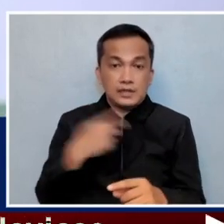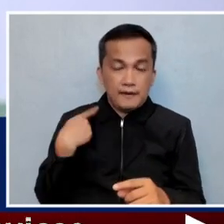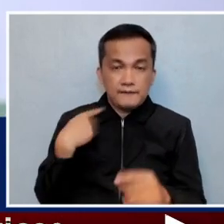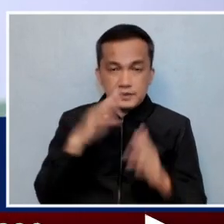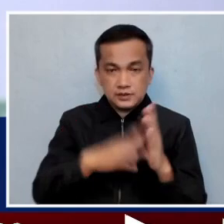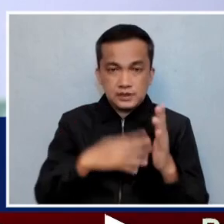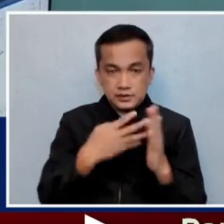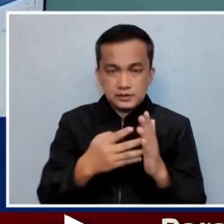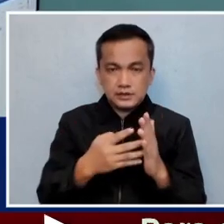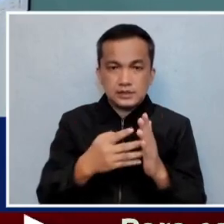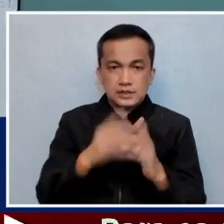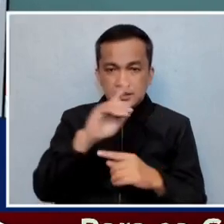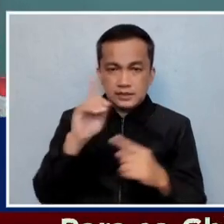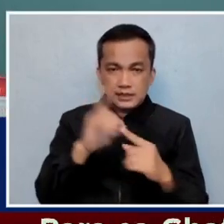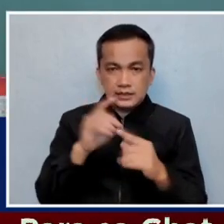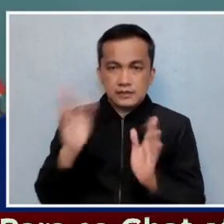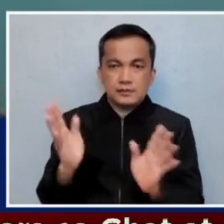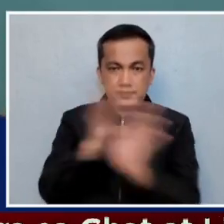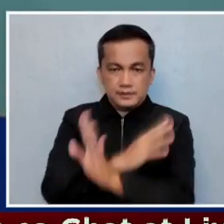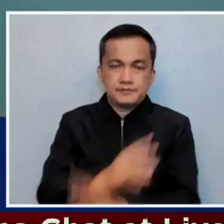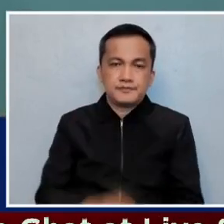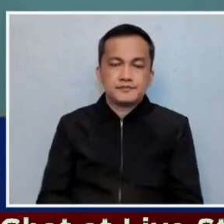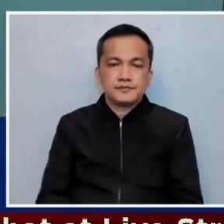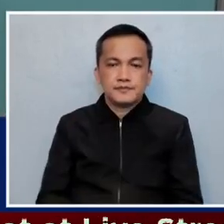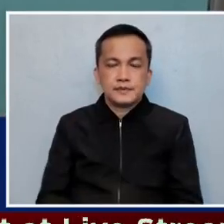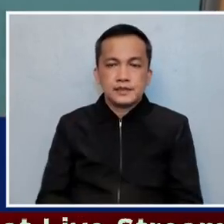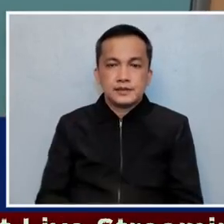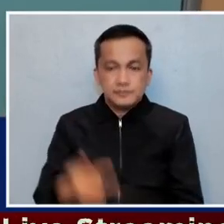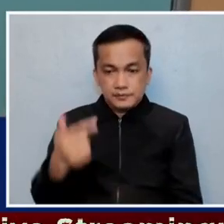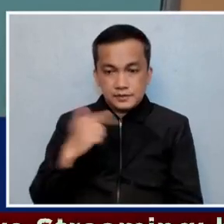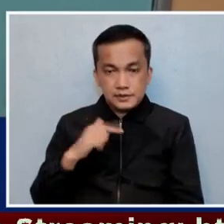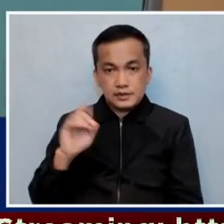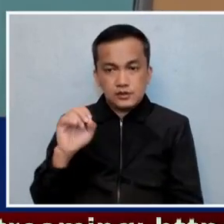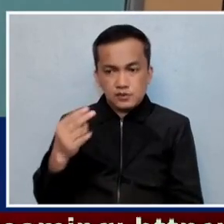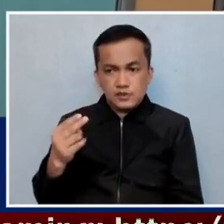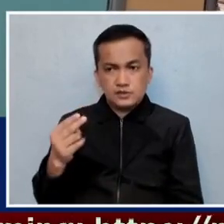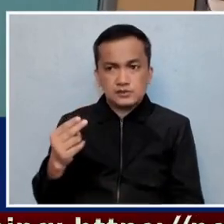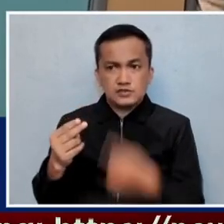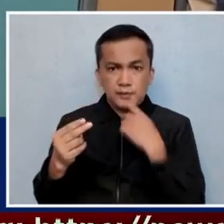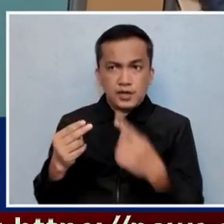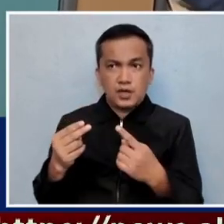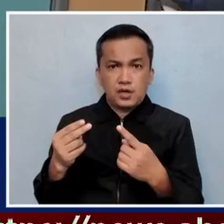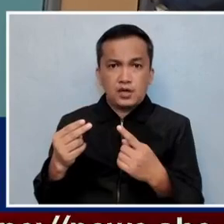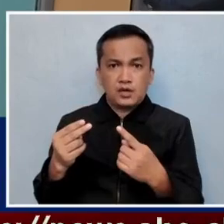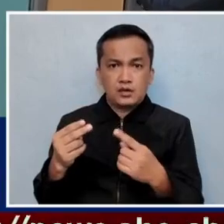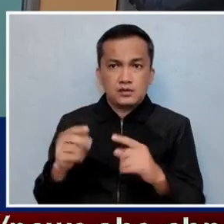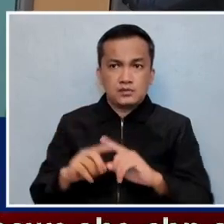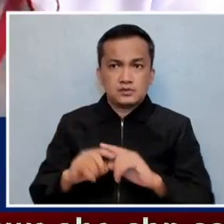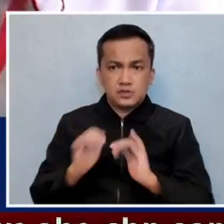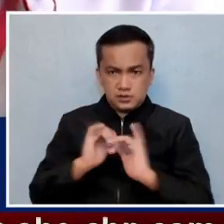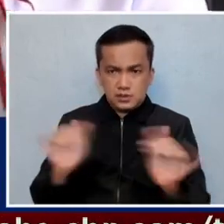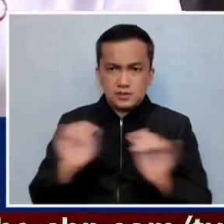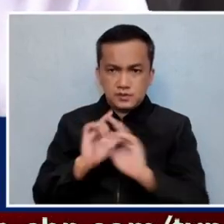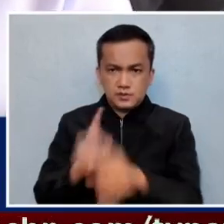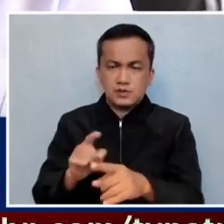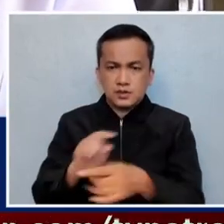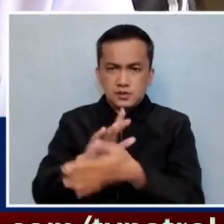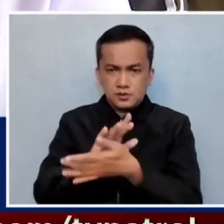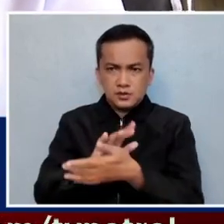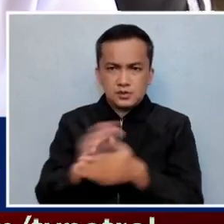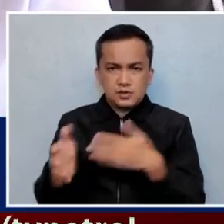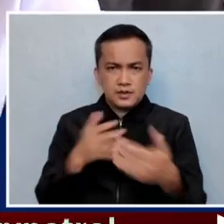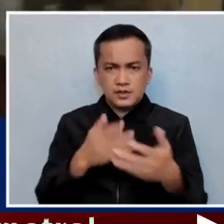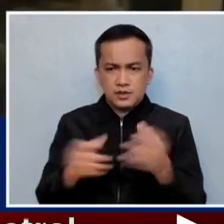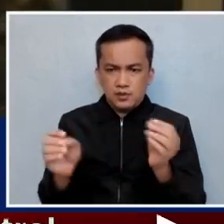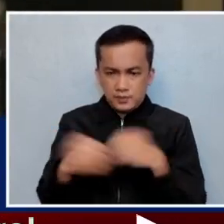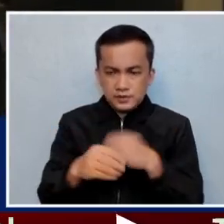of replacement. Ayon pa sa DOH, wala namang pagkakaiba ang pagtugon sa COVID mapa-opisina man o sa